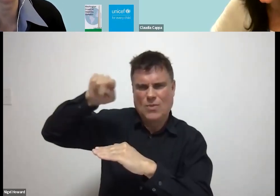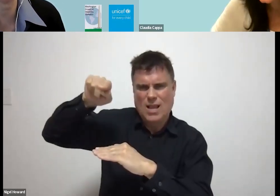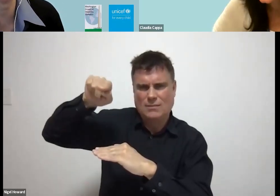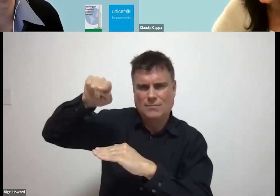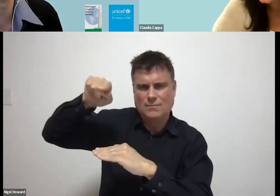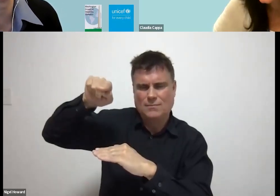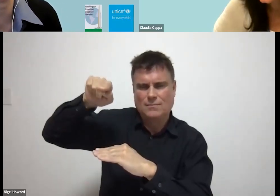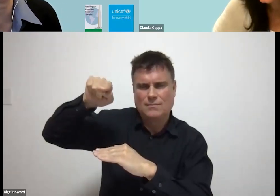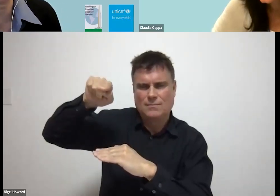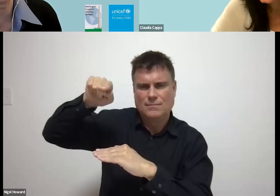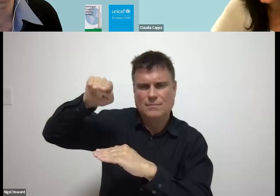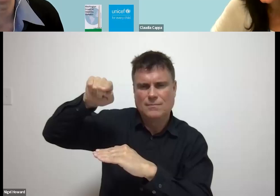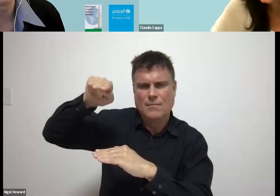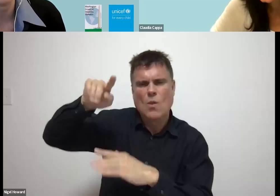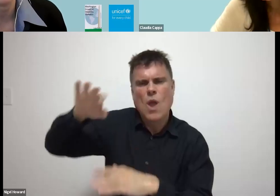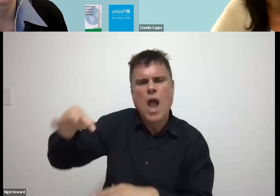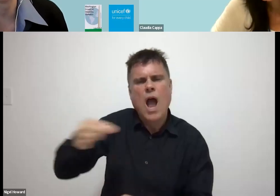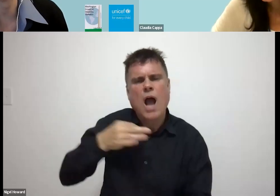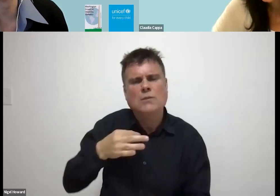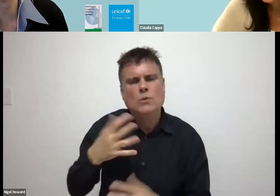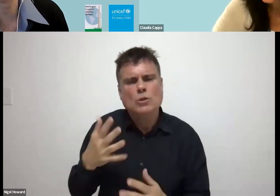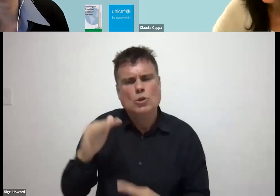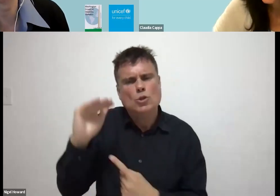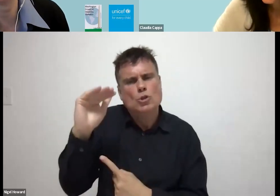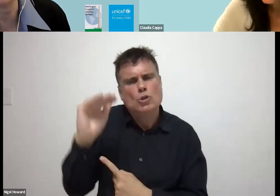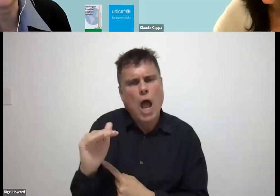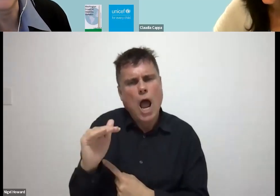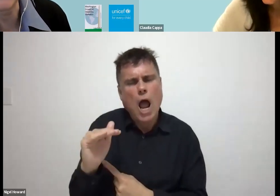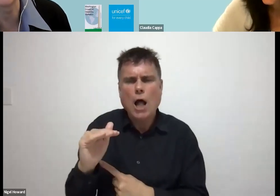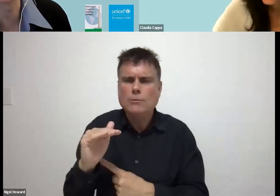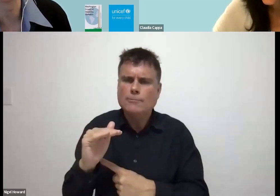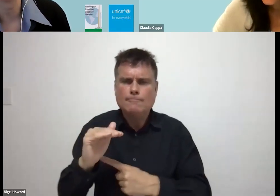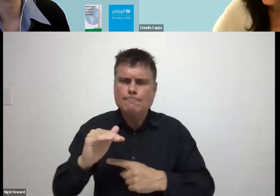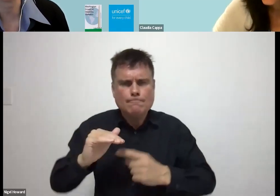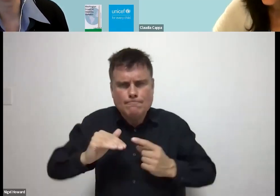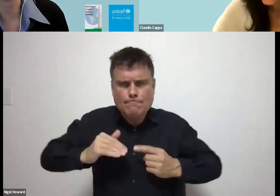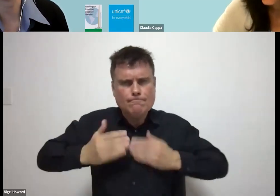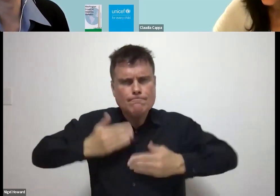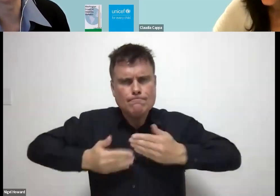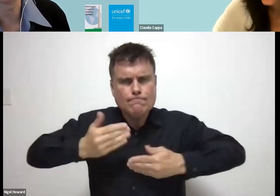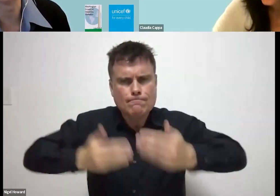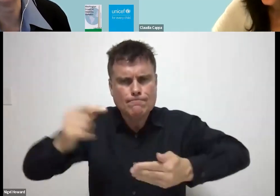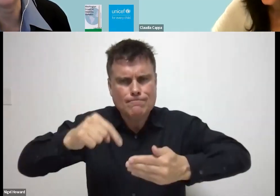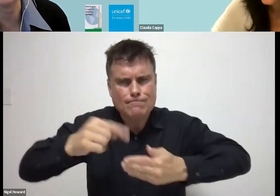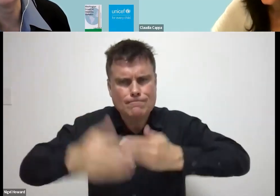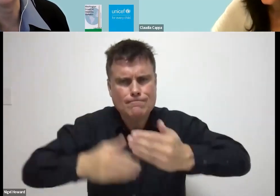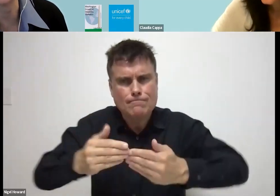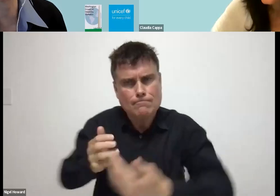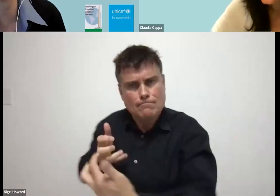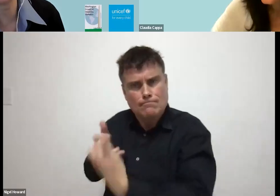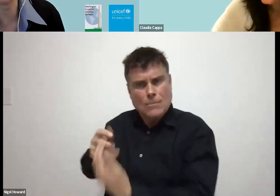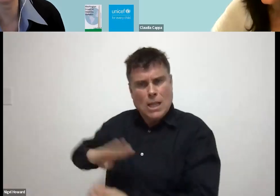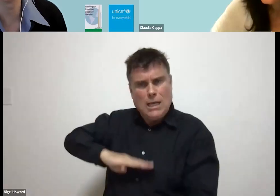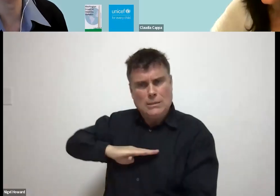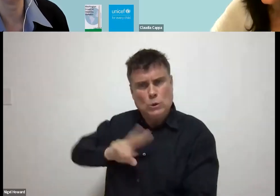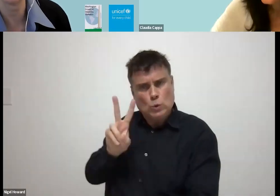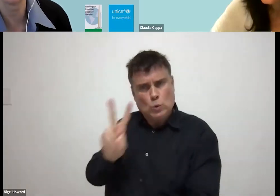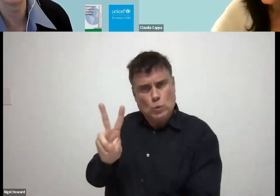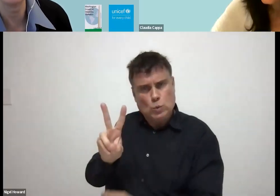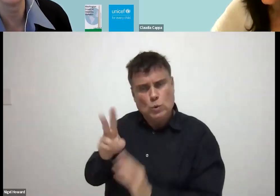développement de l'enfant, est-ce que cet outil peut être utilisé comme ça? Alors, la réponse est